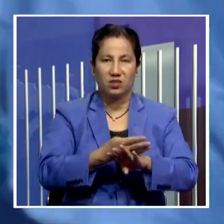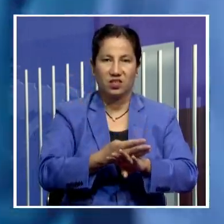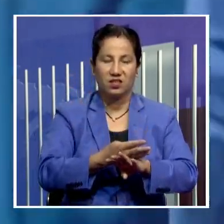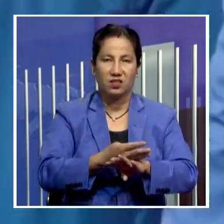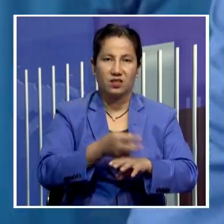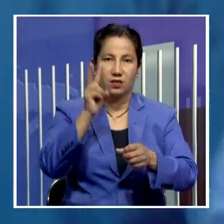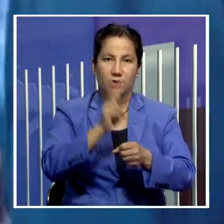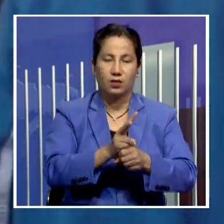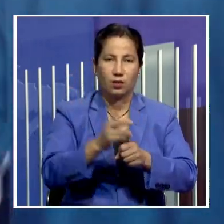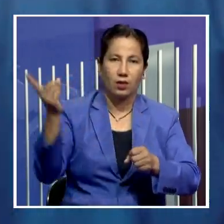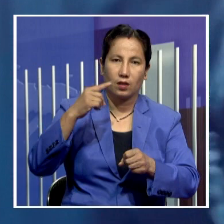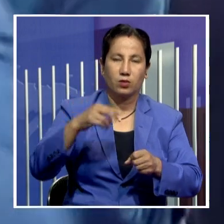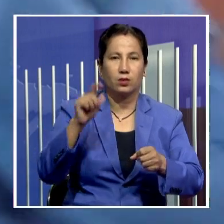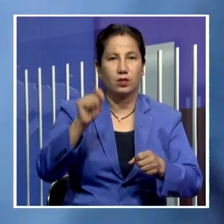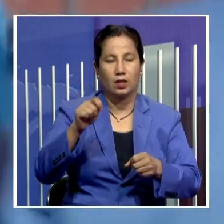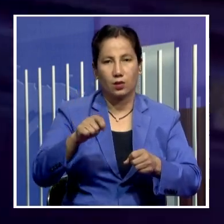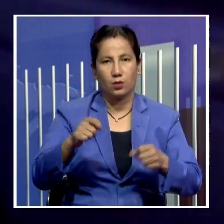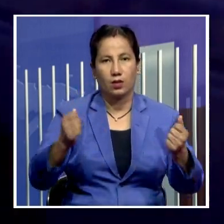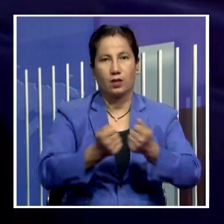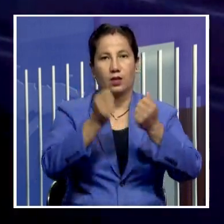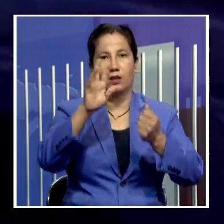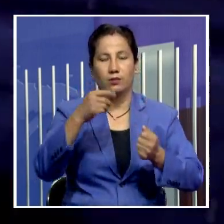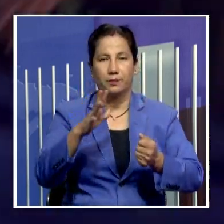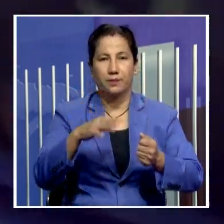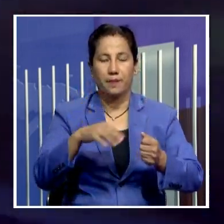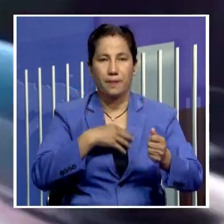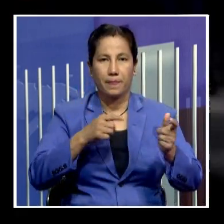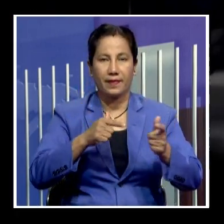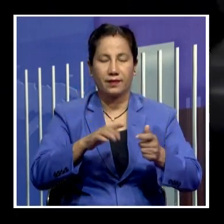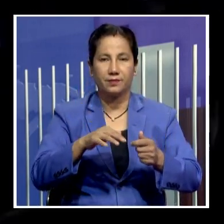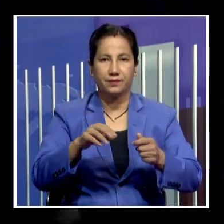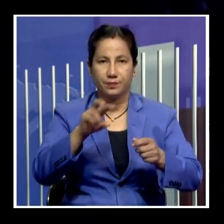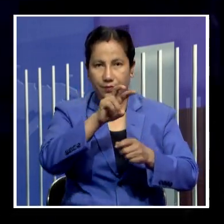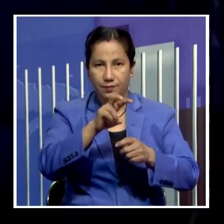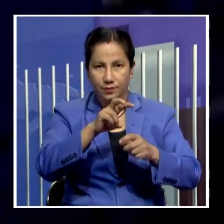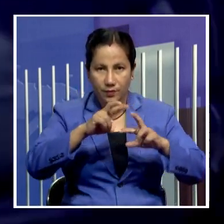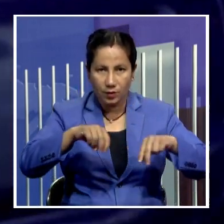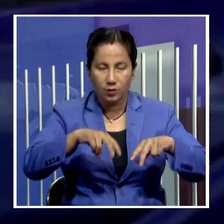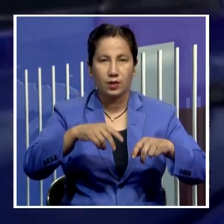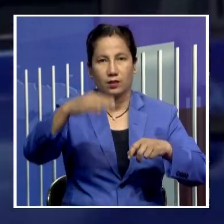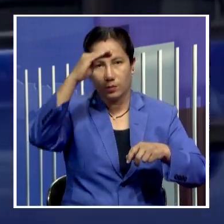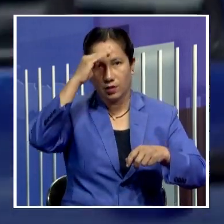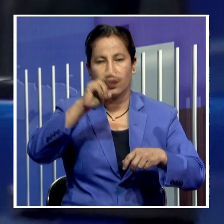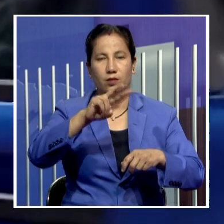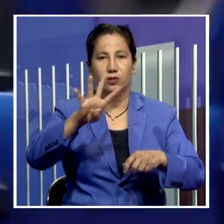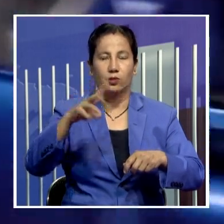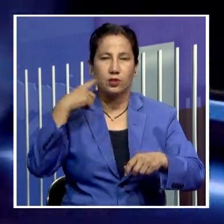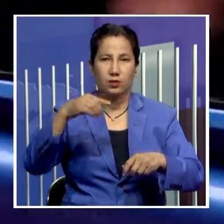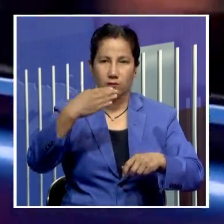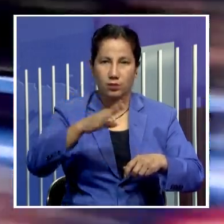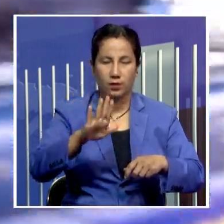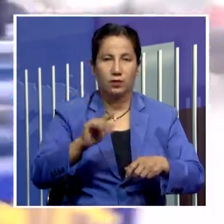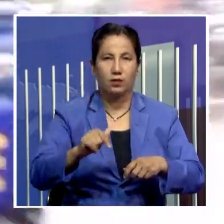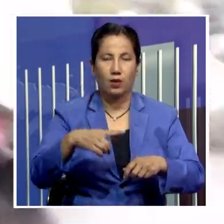लगाएको बताउँदै कानुनी लडाइँ लड्ने बताउँदै आएका छन्। फौजदारी कसुरमा अनुसन्धानका लागि प्रहरीले 24 दिनसम्मको समय पाउनेछ।